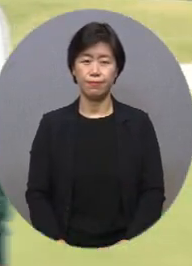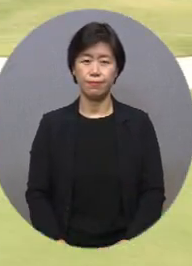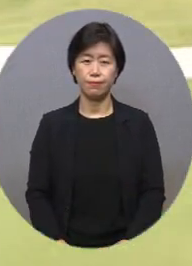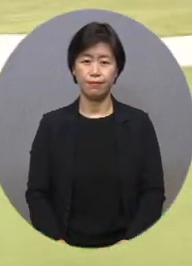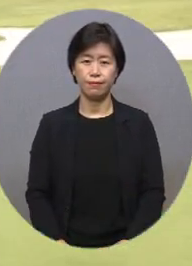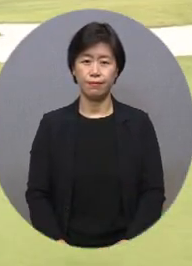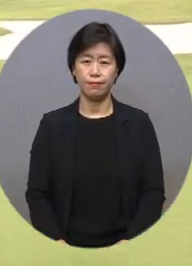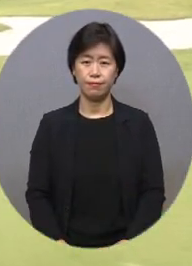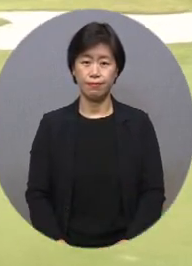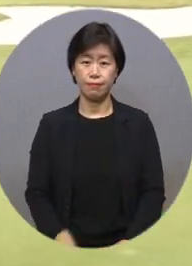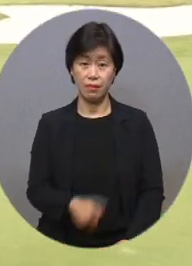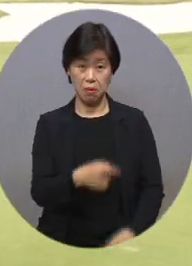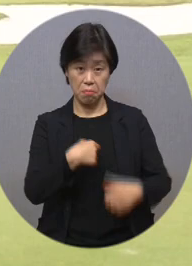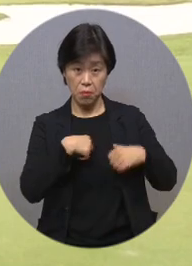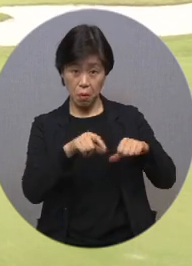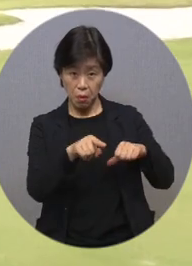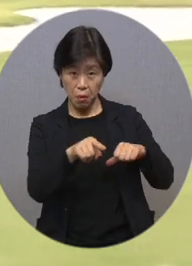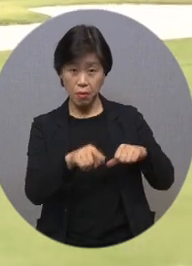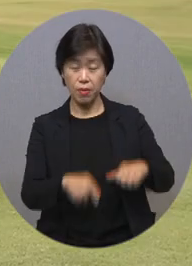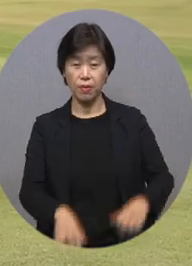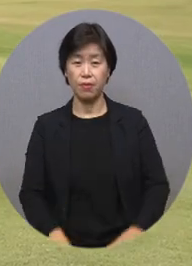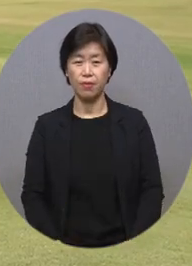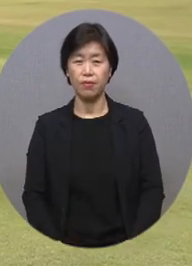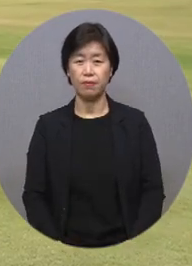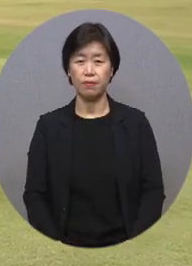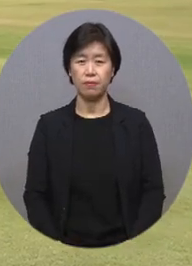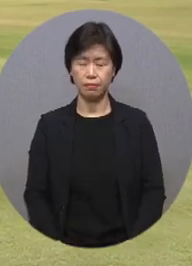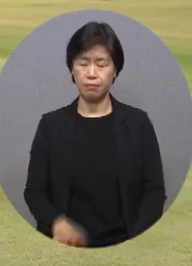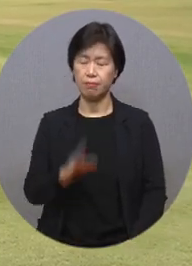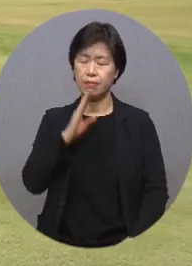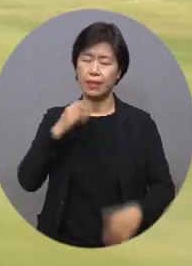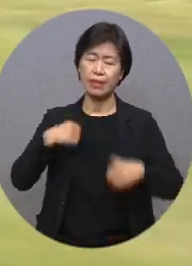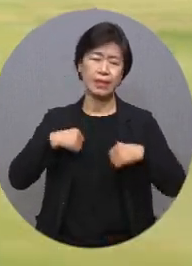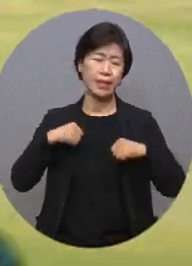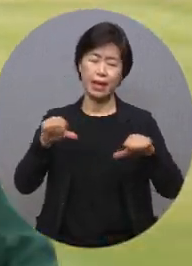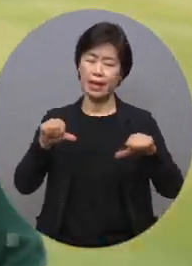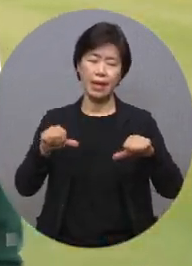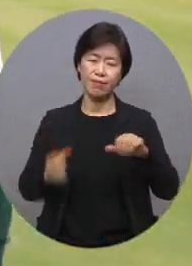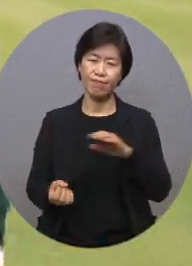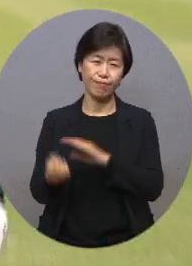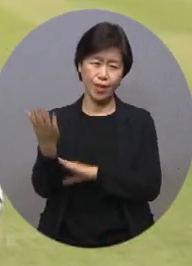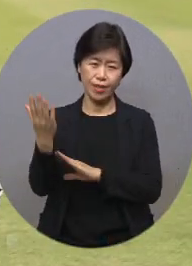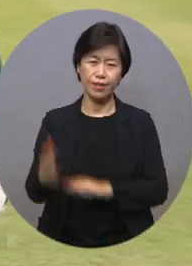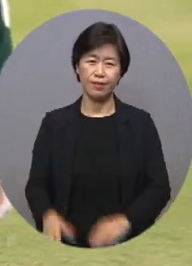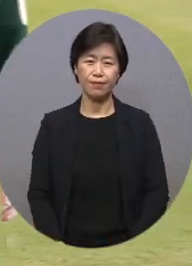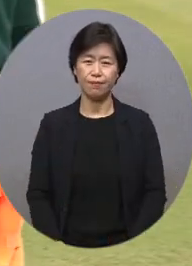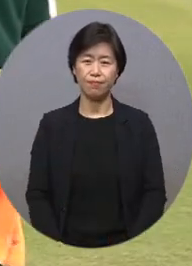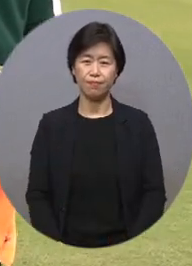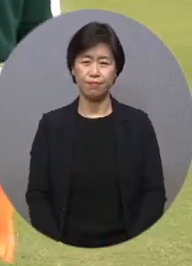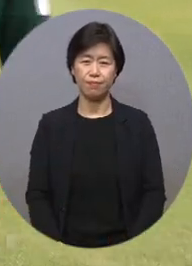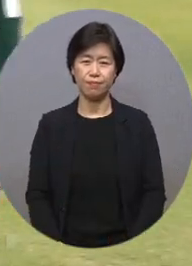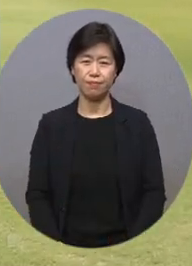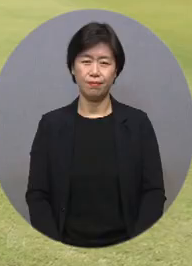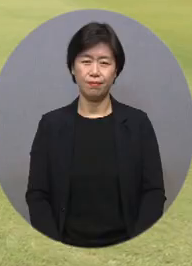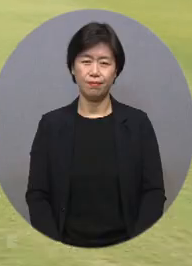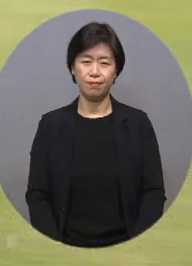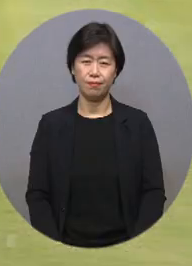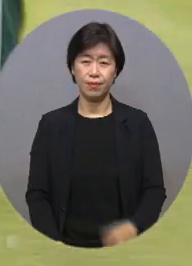네. 56번. 네. 기부업입니까? 기부업입니다. 졌습니다. 기부업이었나? 수고하셨습니다. 졌다니까요,